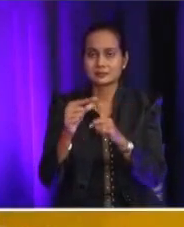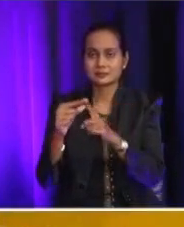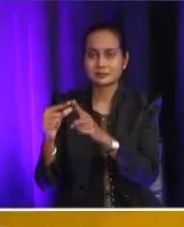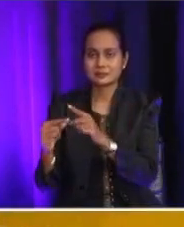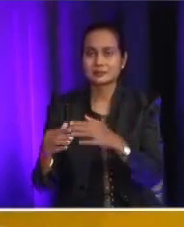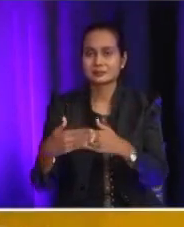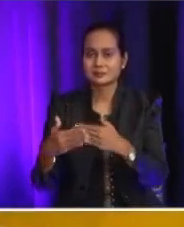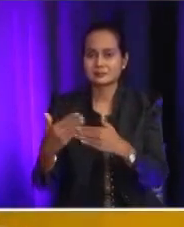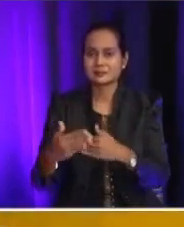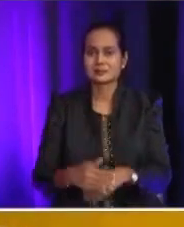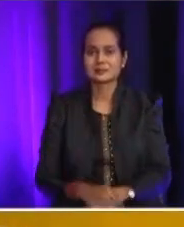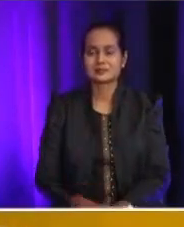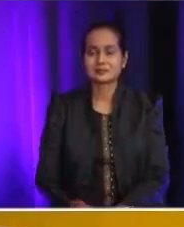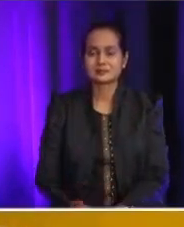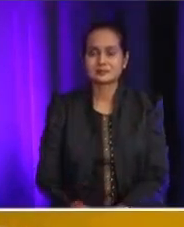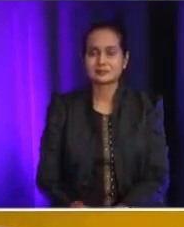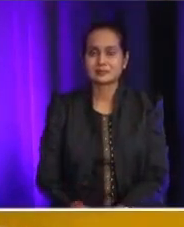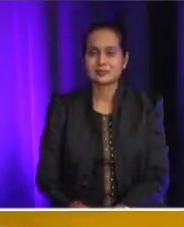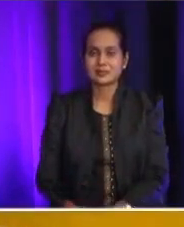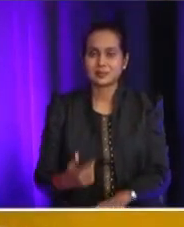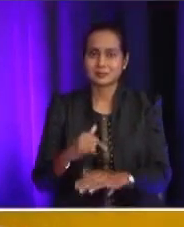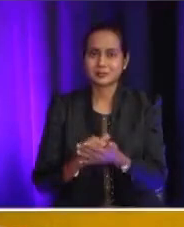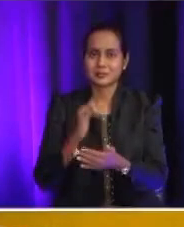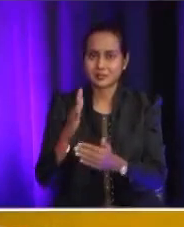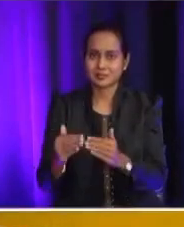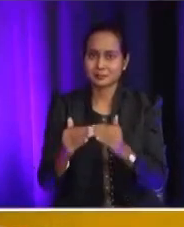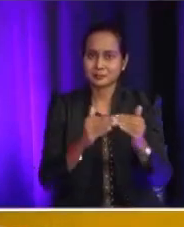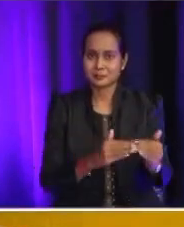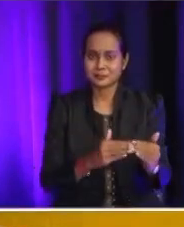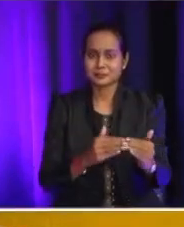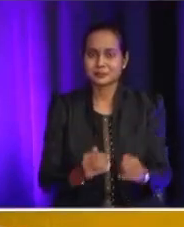Kemudian dia akan berterusan